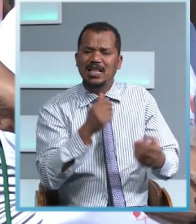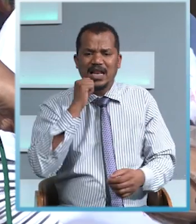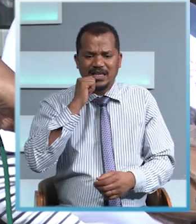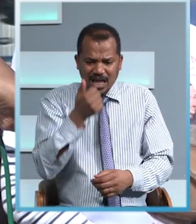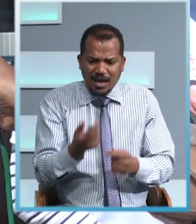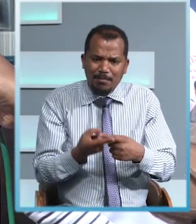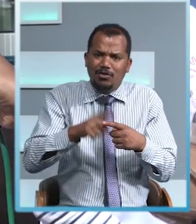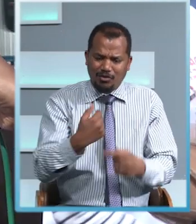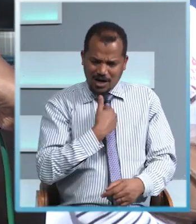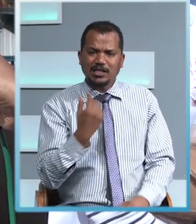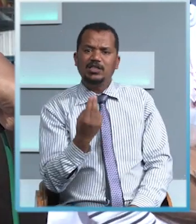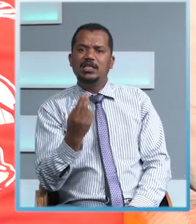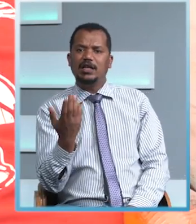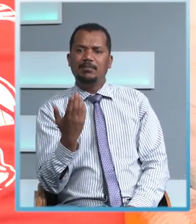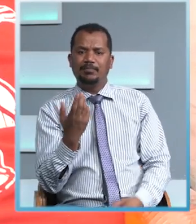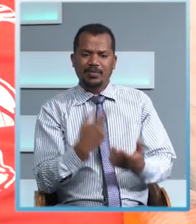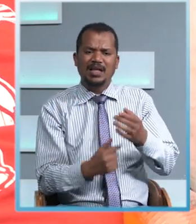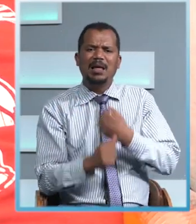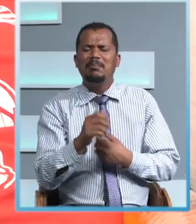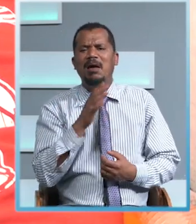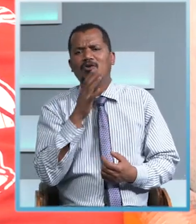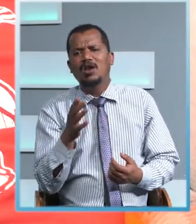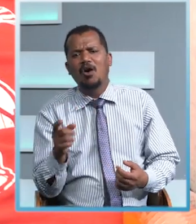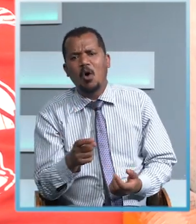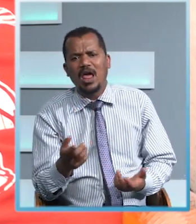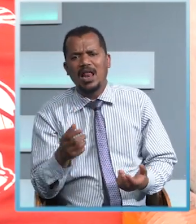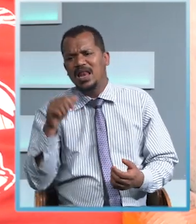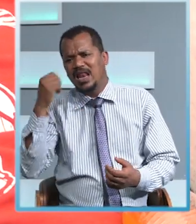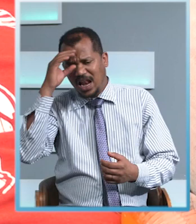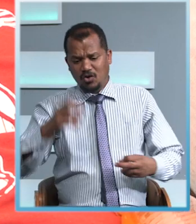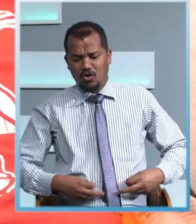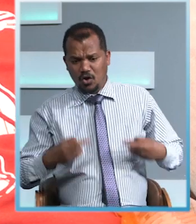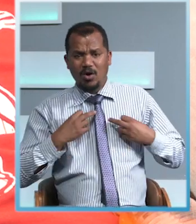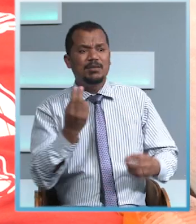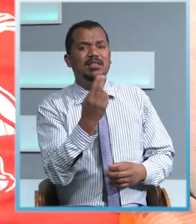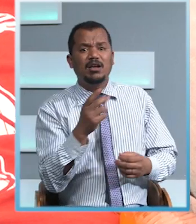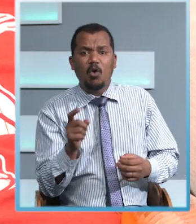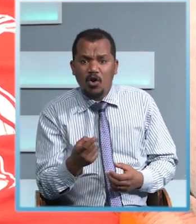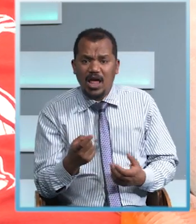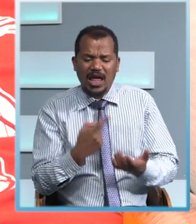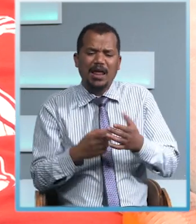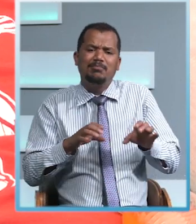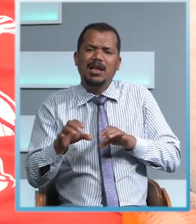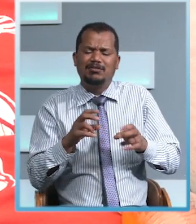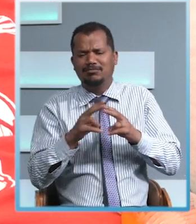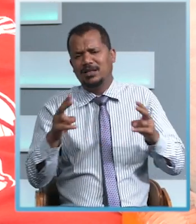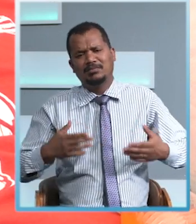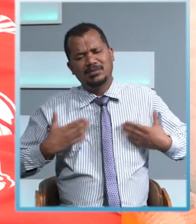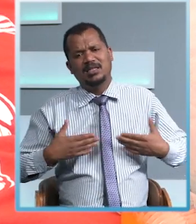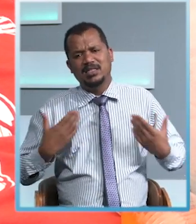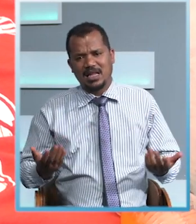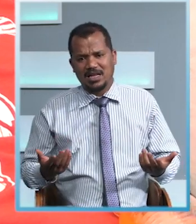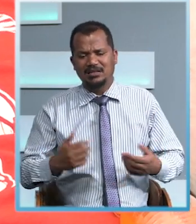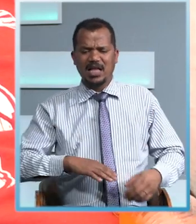ልንለግስ ነገ ደም መልሶ ለራሳችን ሊሆን ይችላል ያው ይሄ የማይጎዳን ነገር ከሆነ ለሌላ ሰው ህይወት ደሞ የሚጠቅም ከሆነ ይሄን ነገር ብናረገው